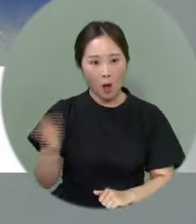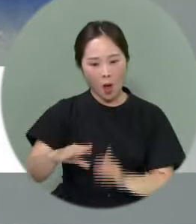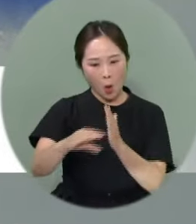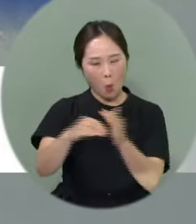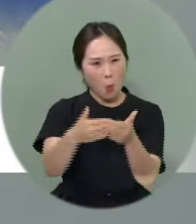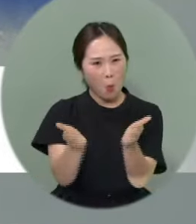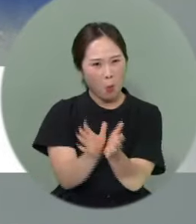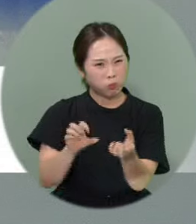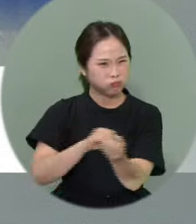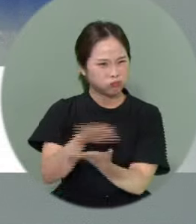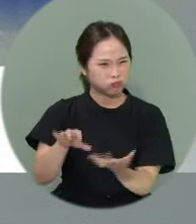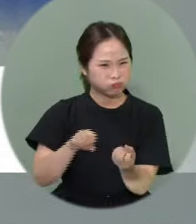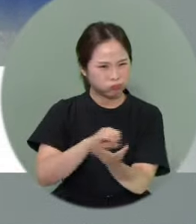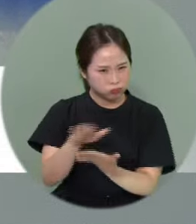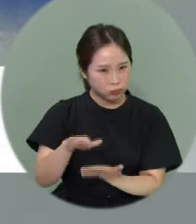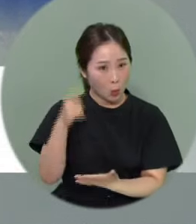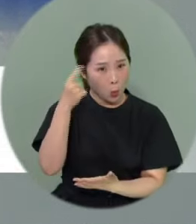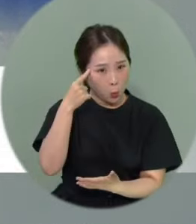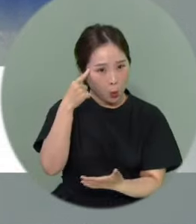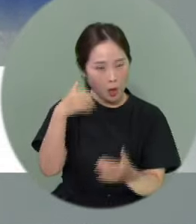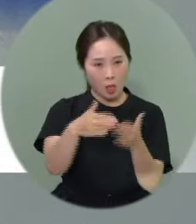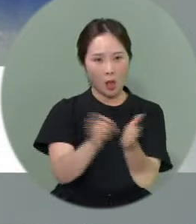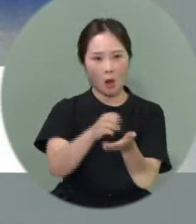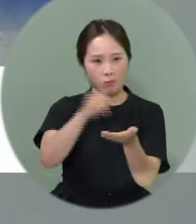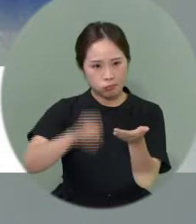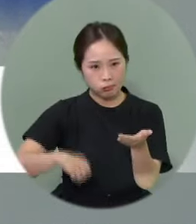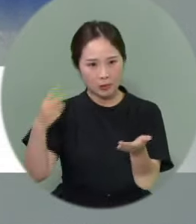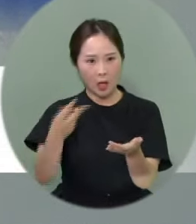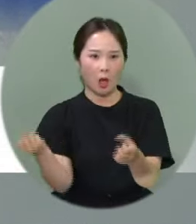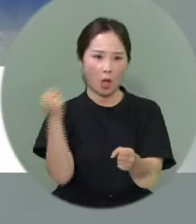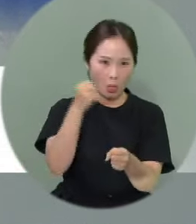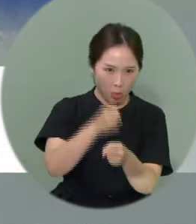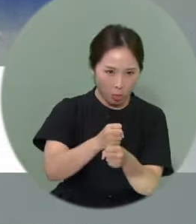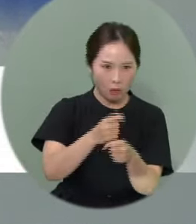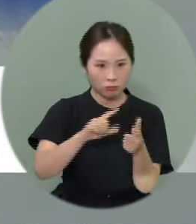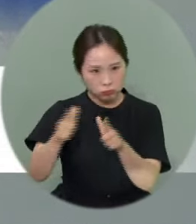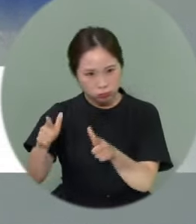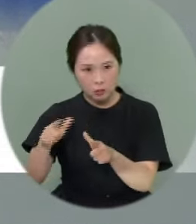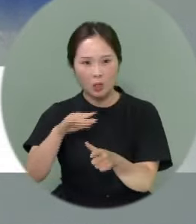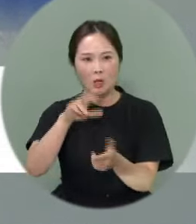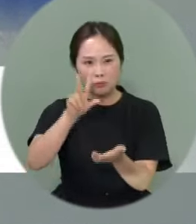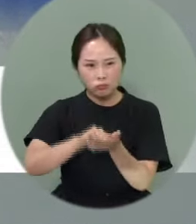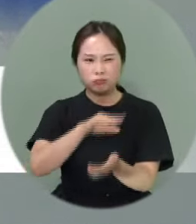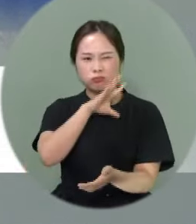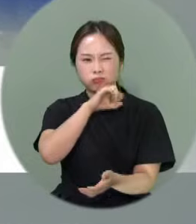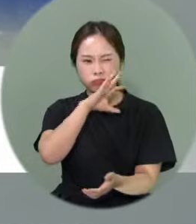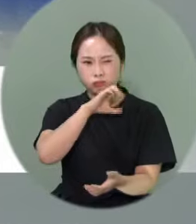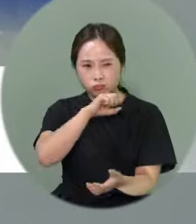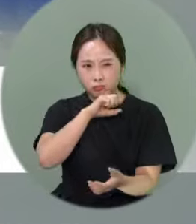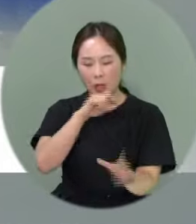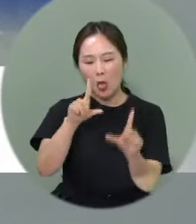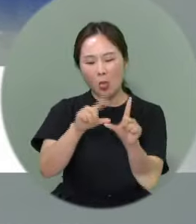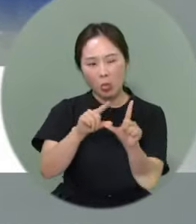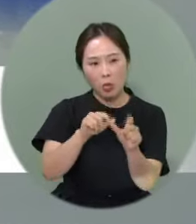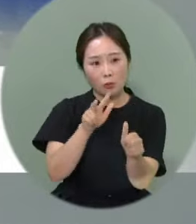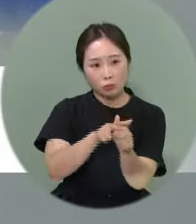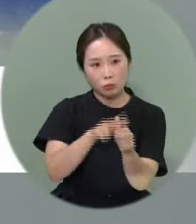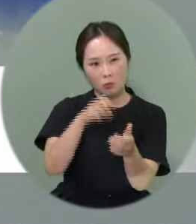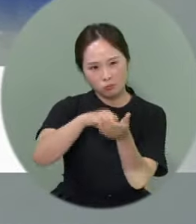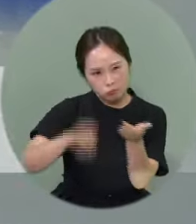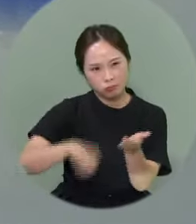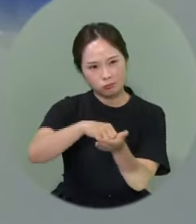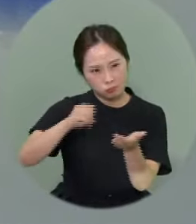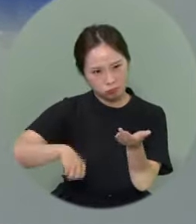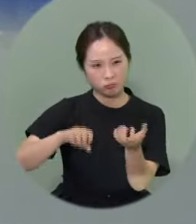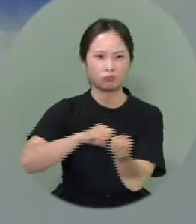사정이 시끄럽습니다 복당과 경선 방식에 반발한 일부 후보가 민주당을 탈당하면서 벌써부터 혼전 양상입니다